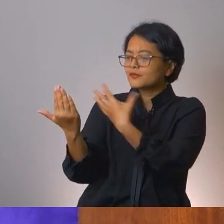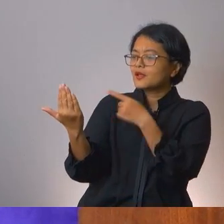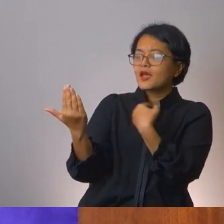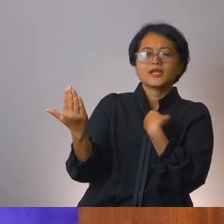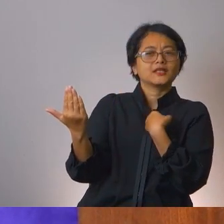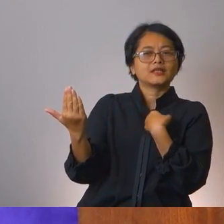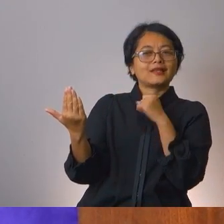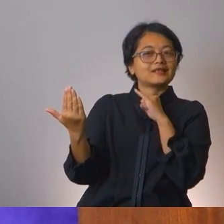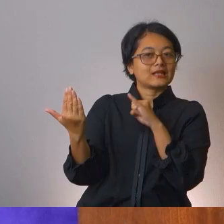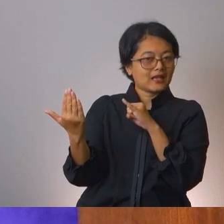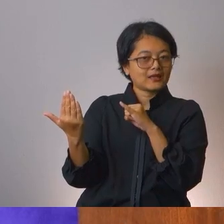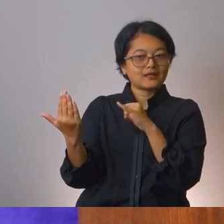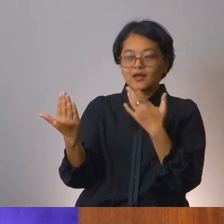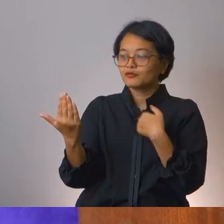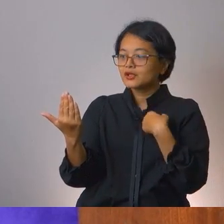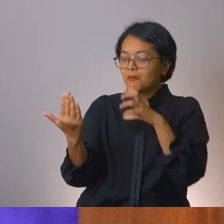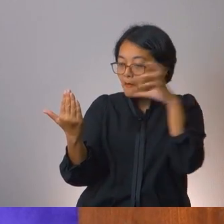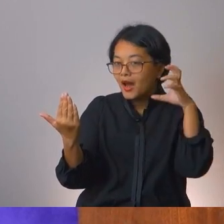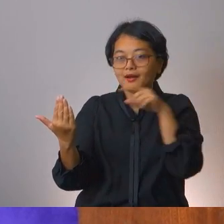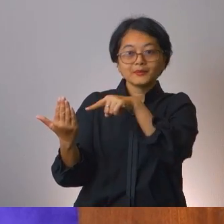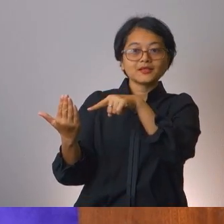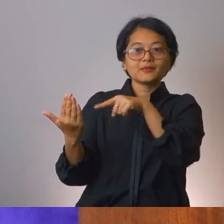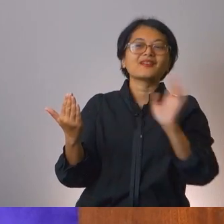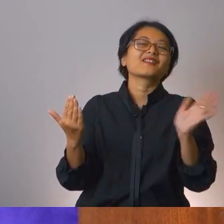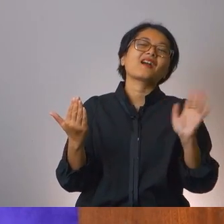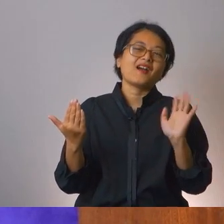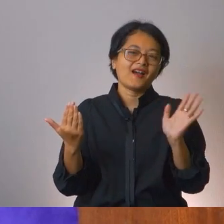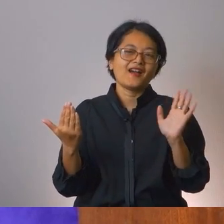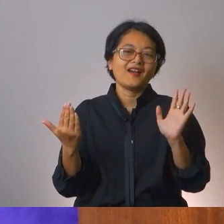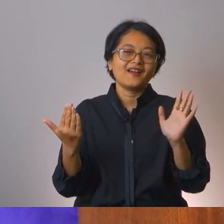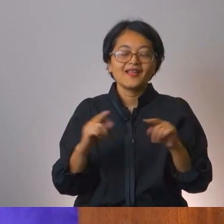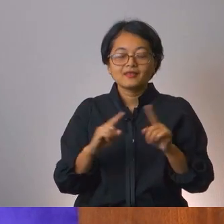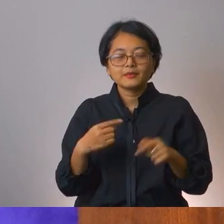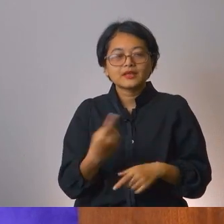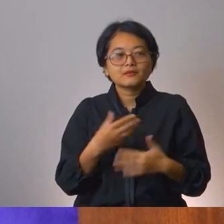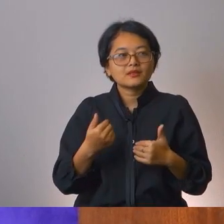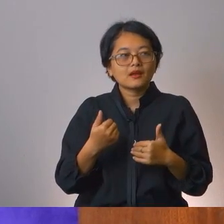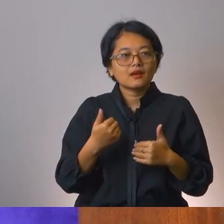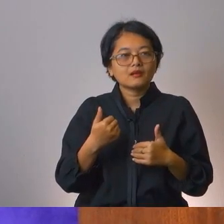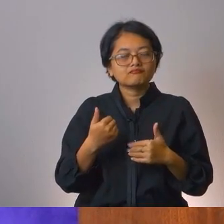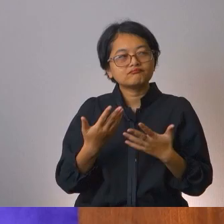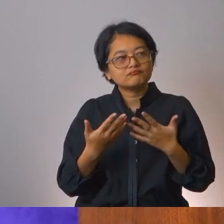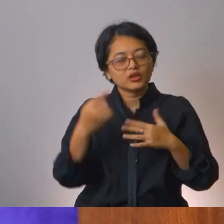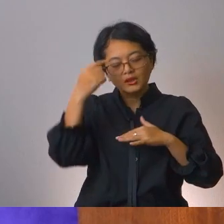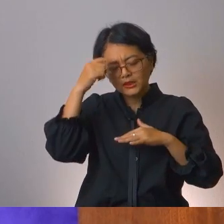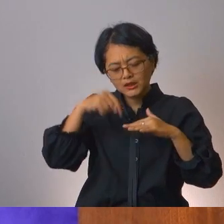mungkin kita marah kepada cermin. Tetapi kita biasanya mengevaluasi atas penilaian